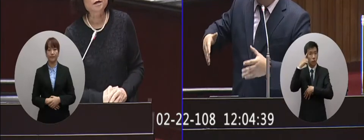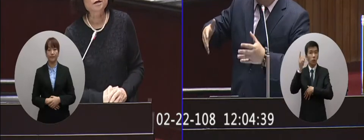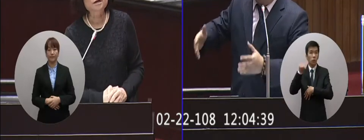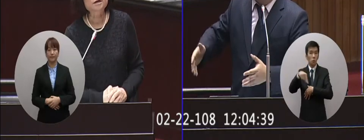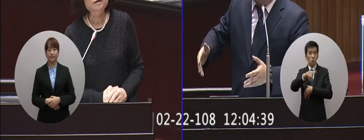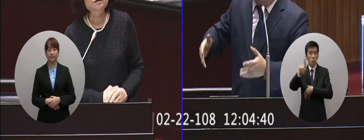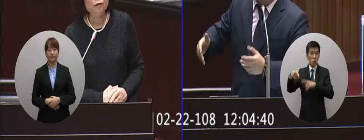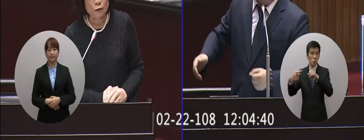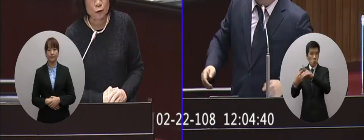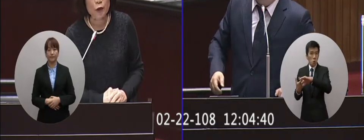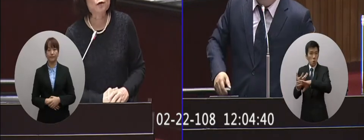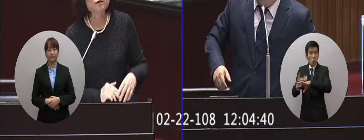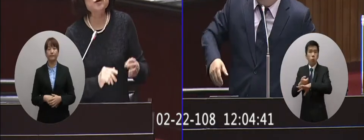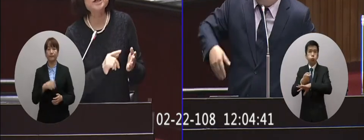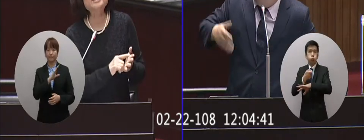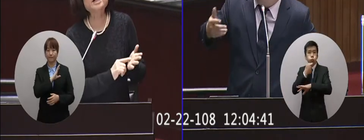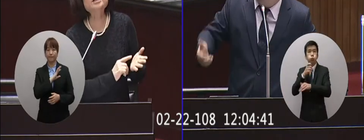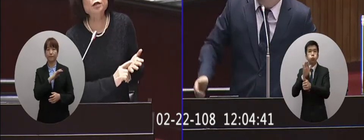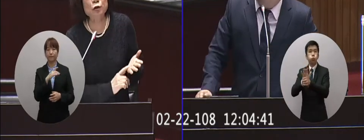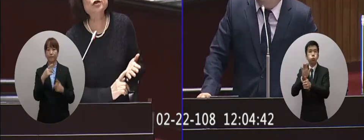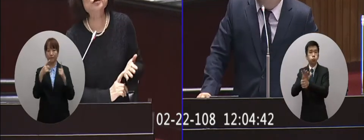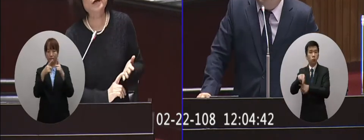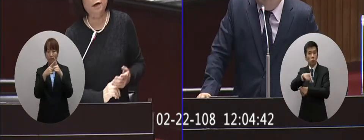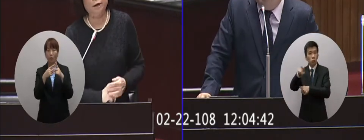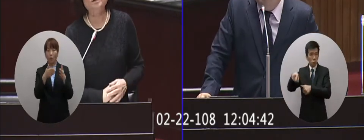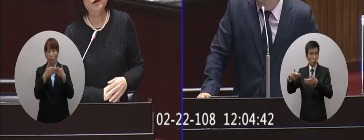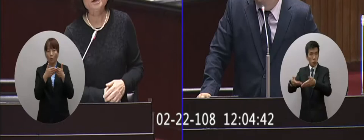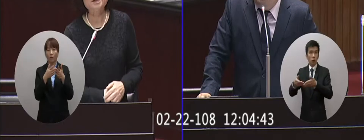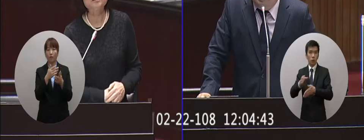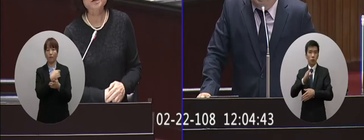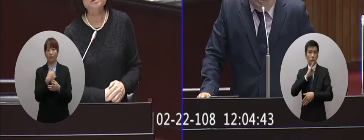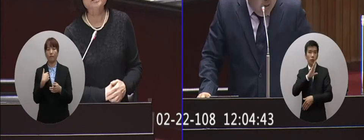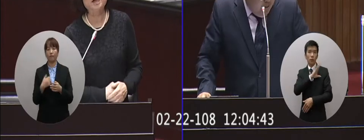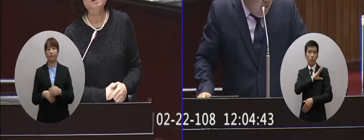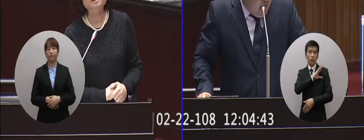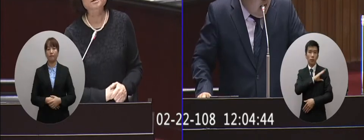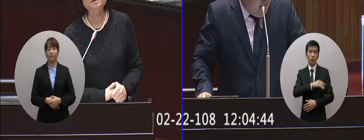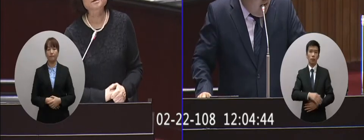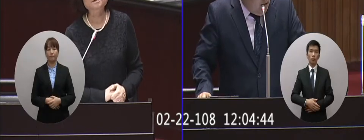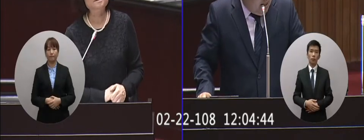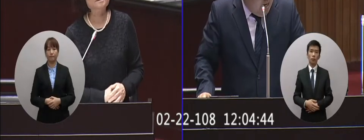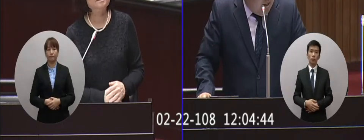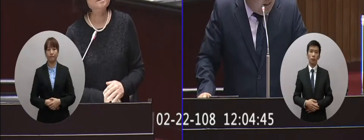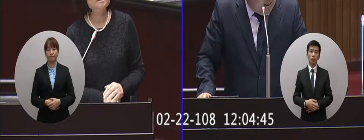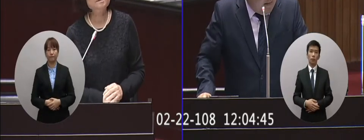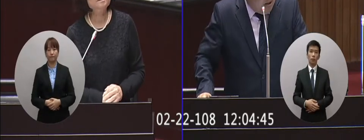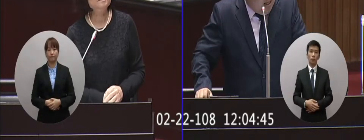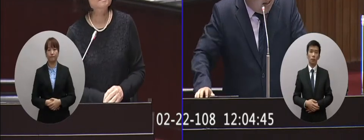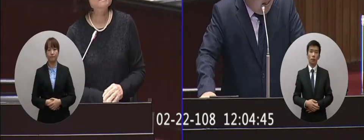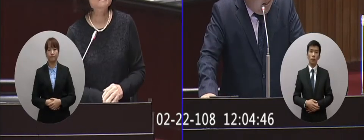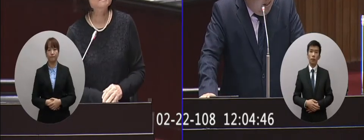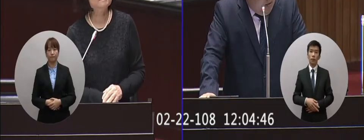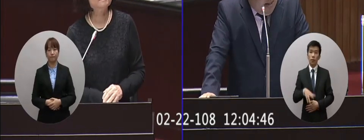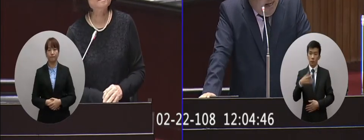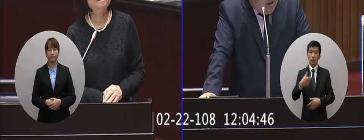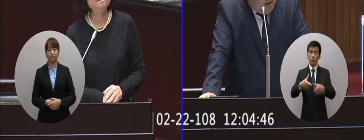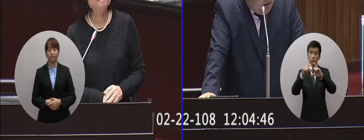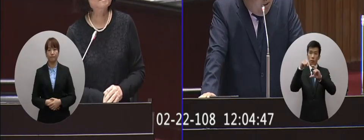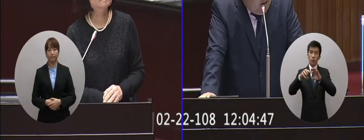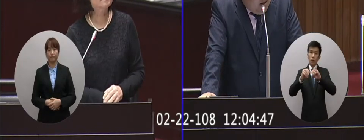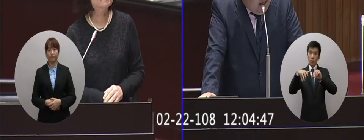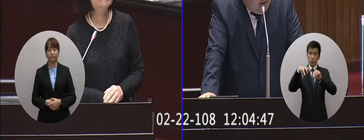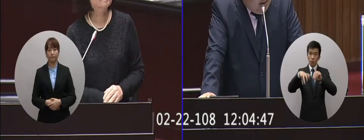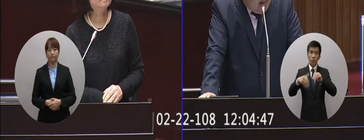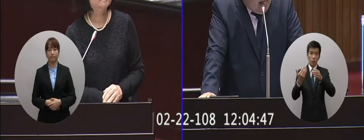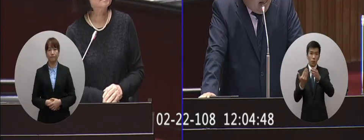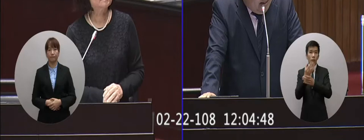一群热心、有热情的人，这种地方创生才有机会。 对，人最重要。 好，那回到了这个地方创生，我们列举